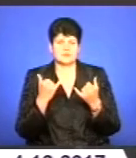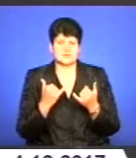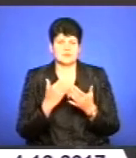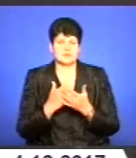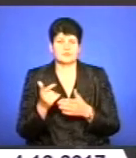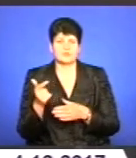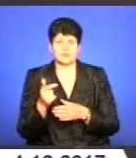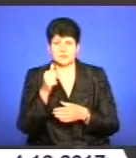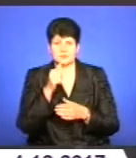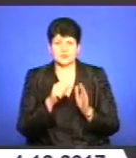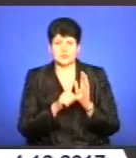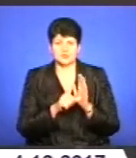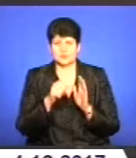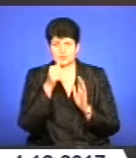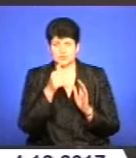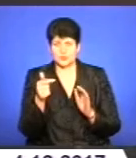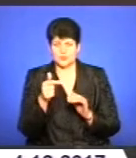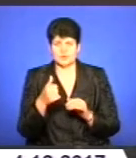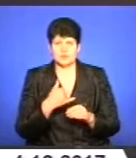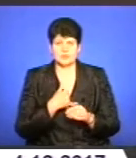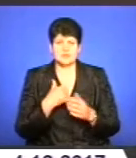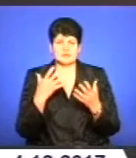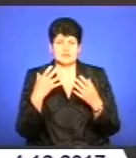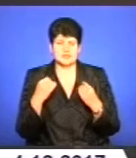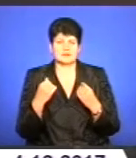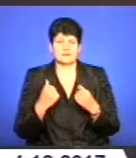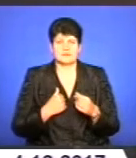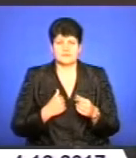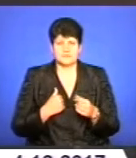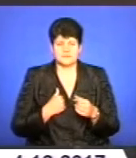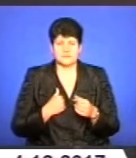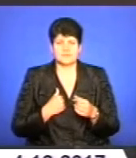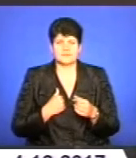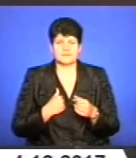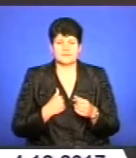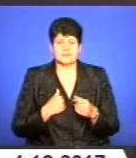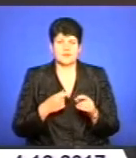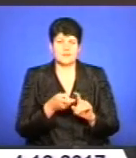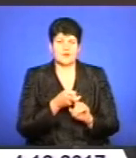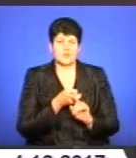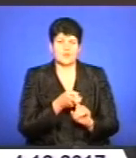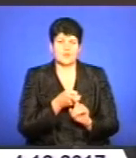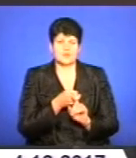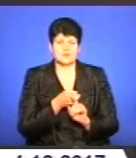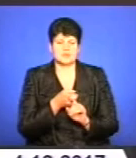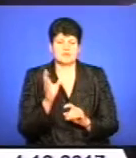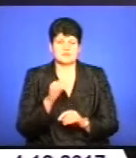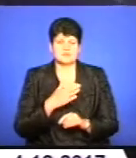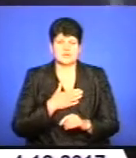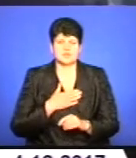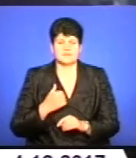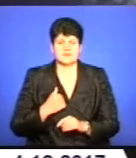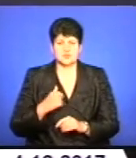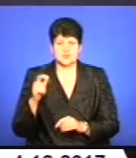грудні, оскільки 6 грудня у нас День Збройних Сил України. Він приурочений всім нашим військовим.